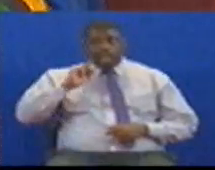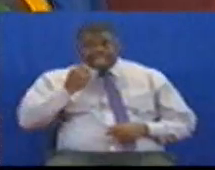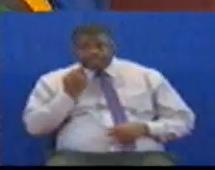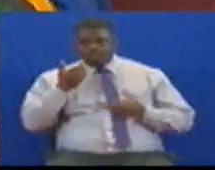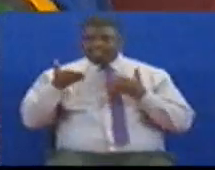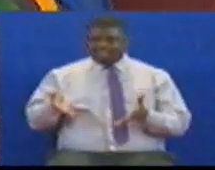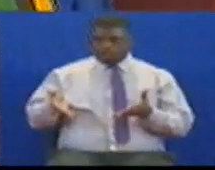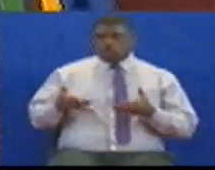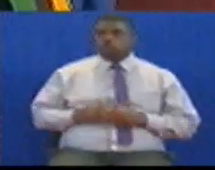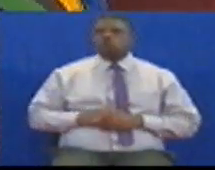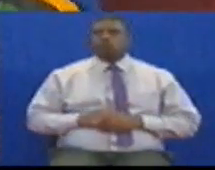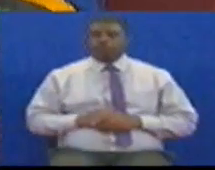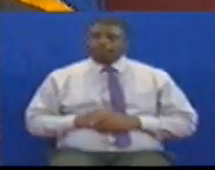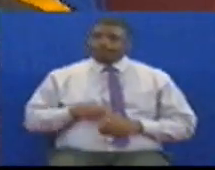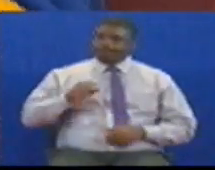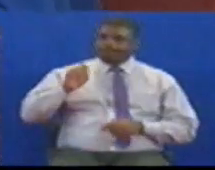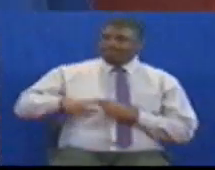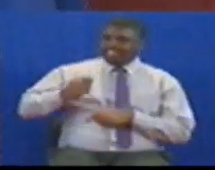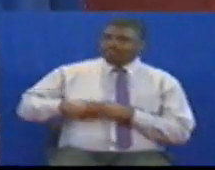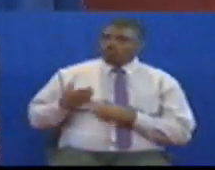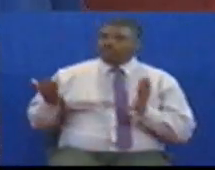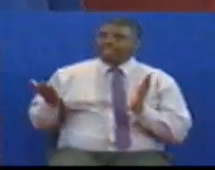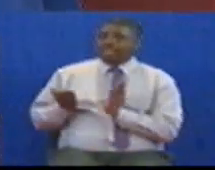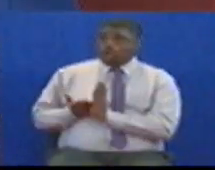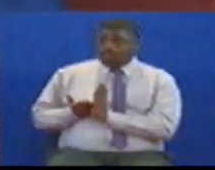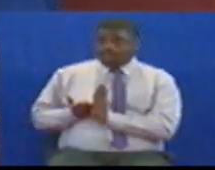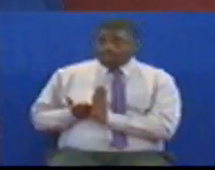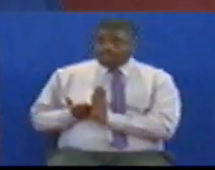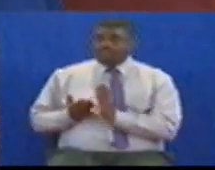leo. Kwa hiyo nitaomba